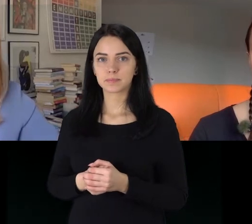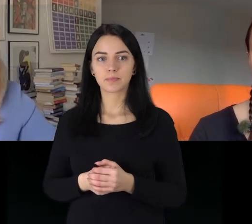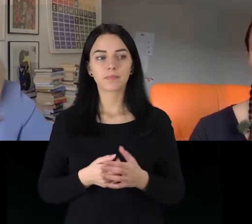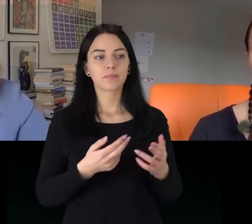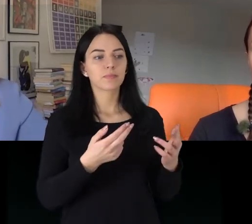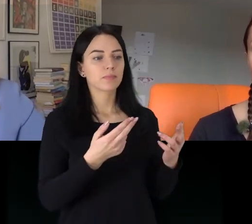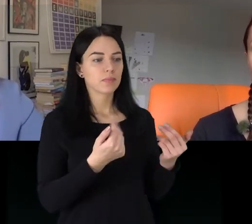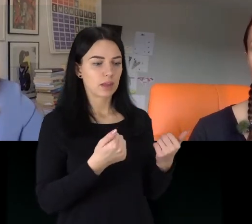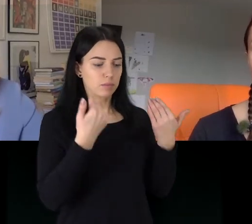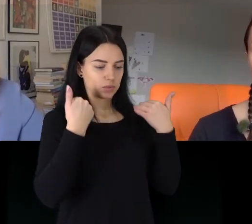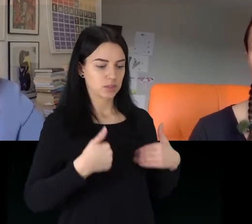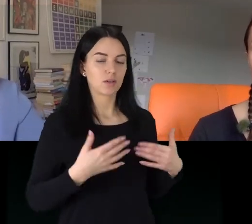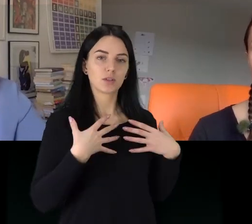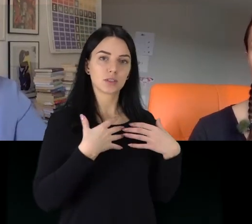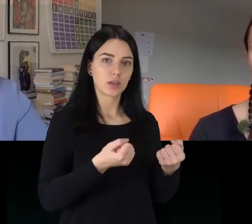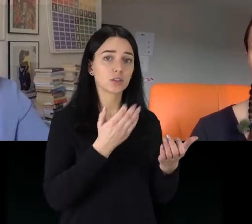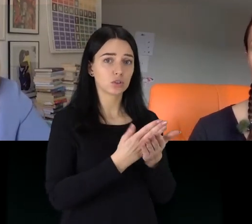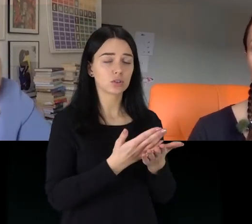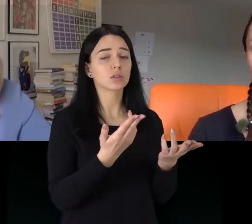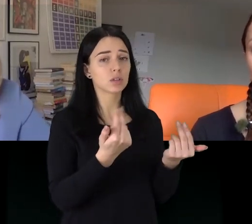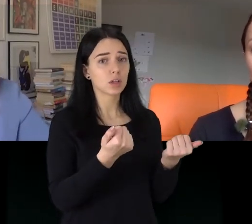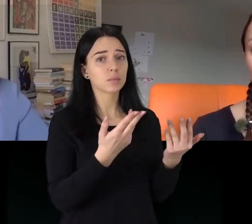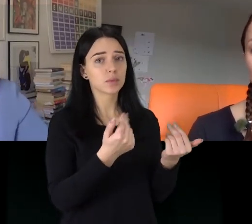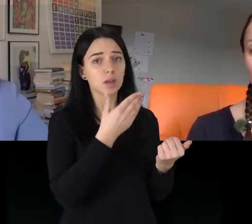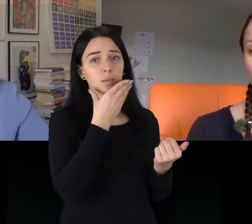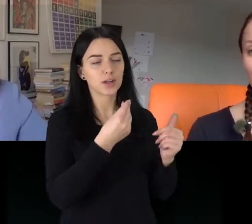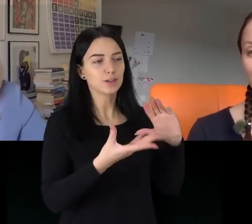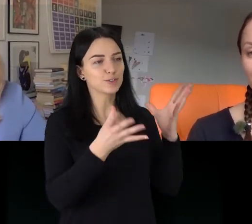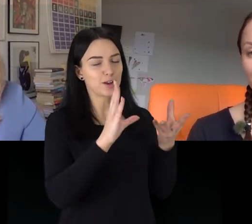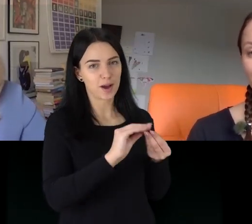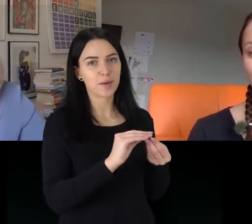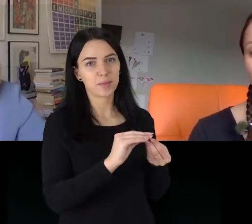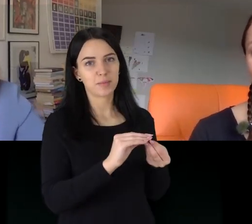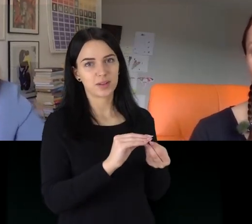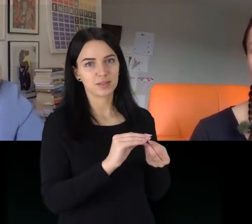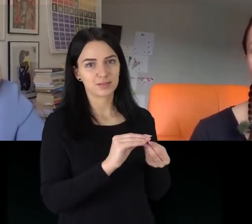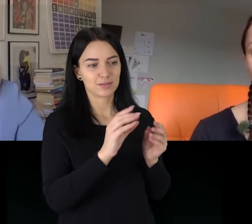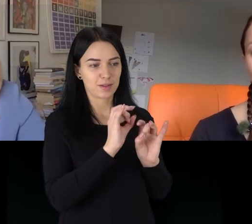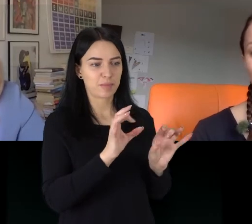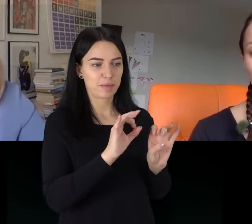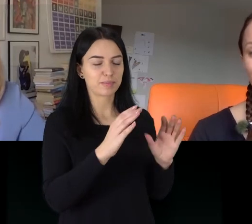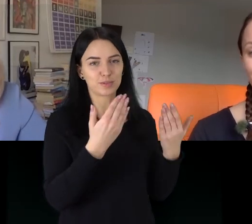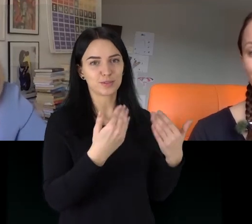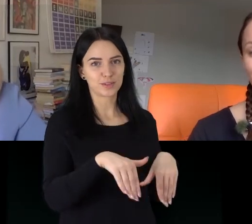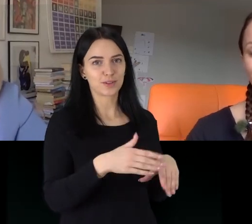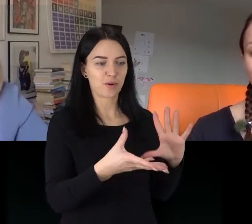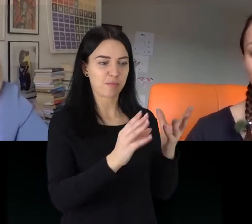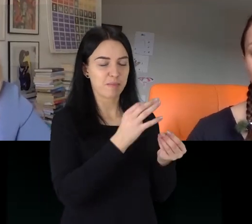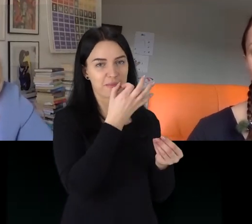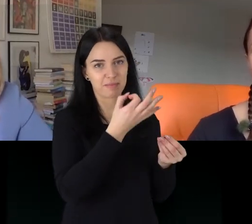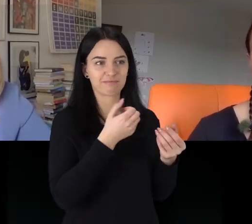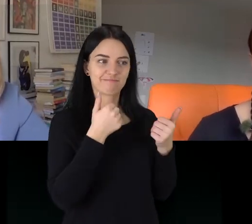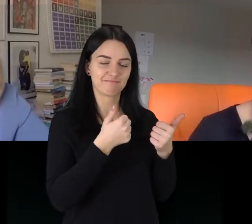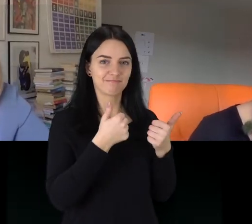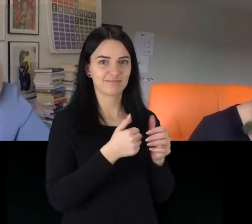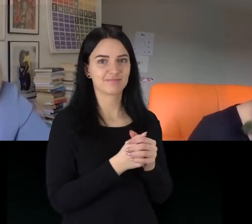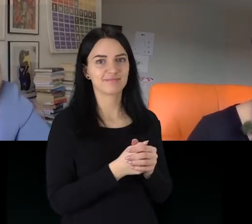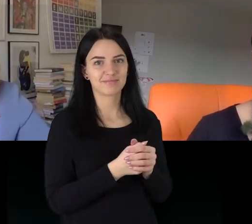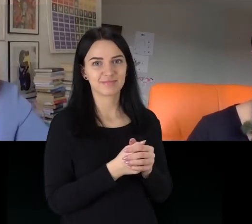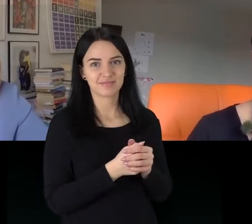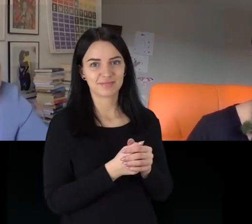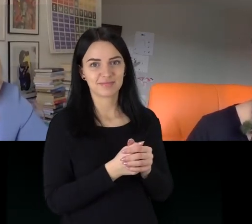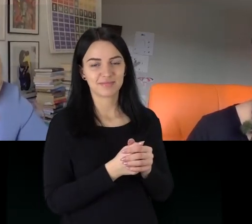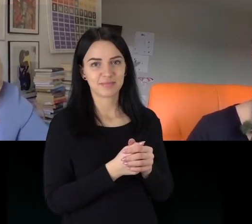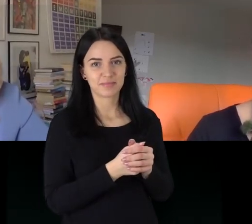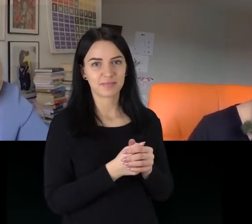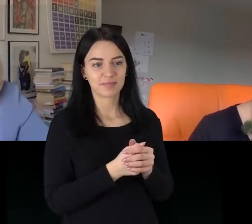savo sveikimo, taip, taip, Renata, taip, tai iš tikrųjų labai gražus apibendrinimas iš to, ką jums tikrai suplaukė visos upės į jūsų jūrą, ar ne, iš